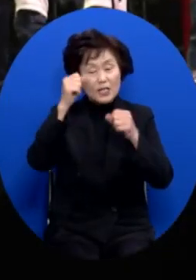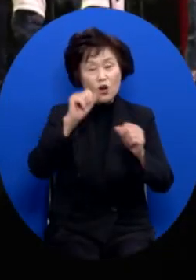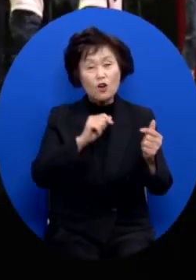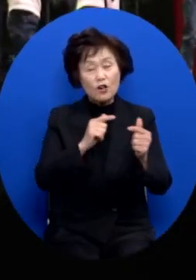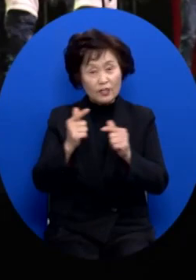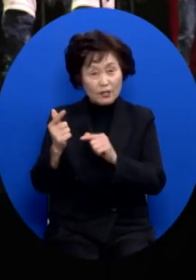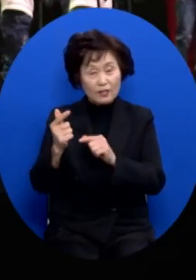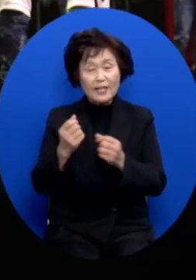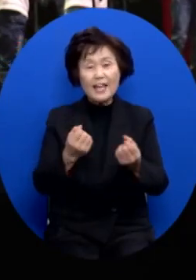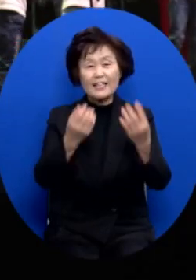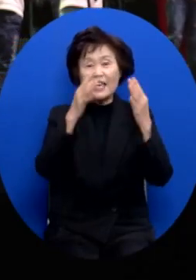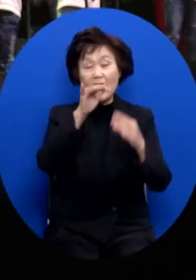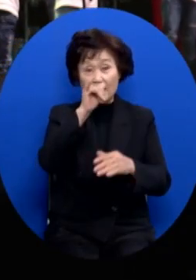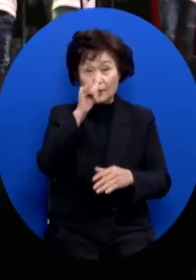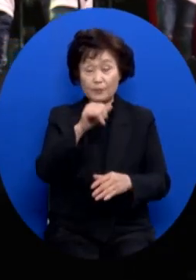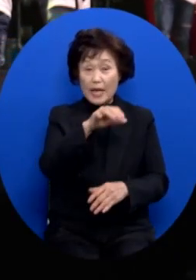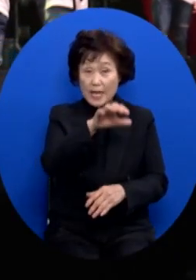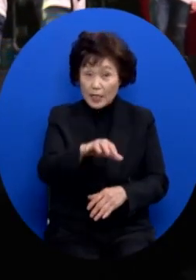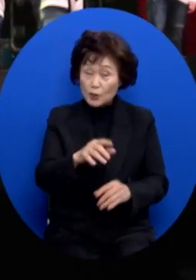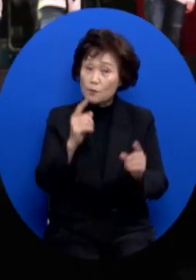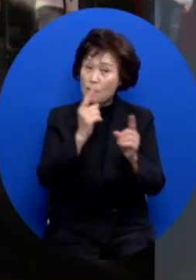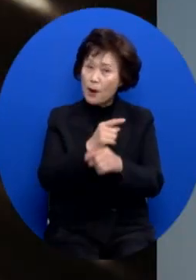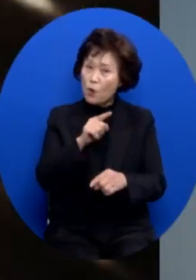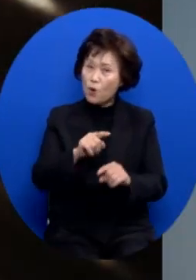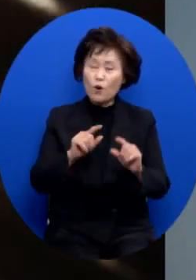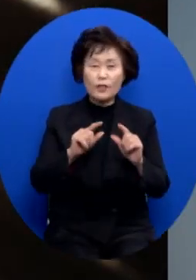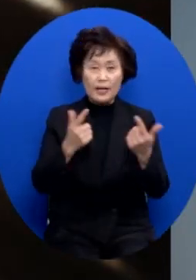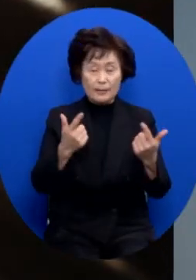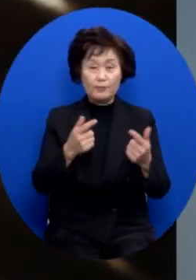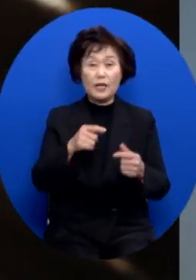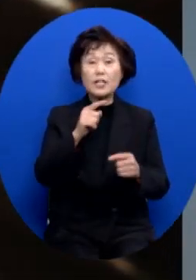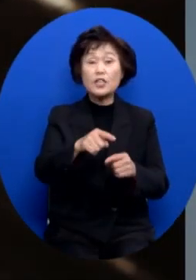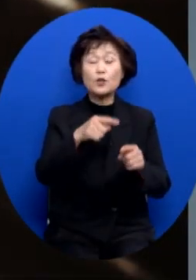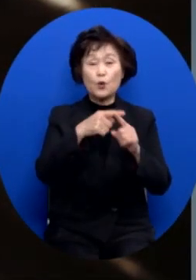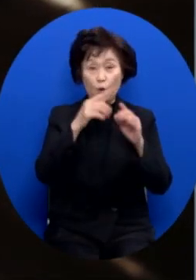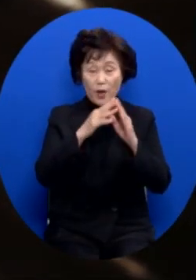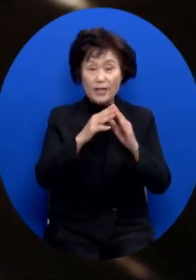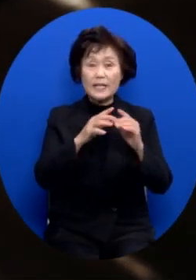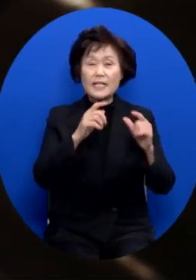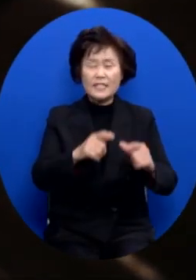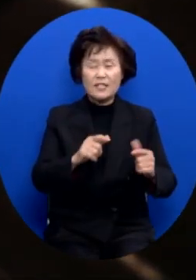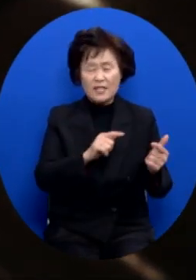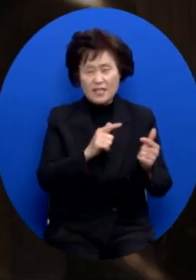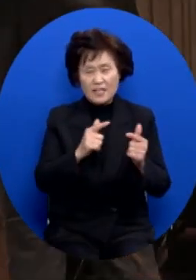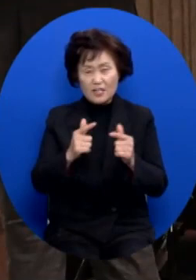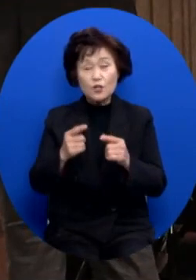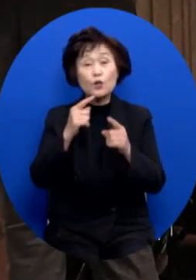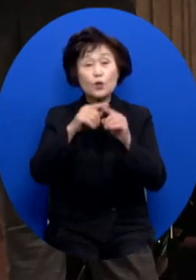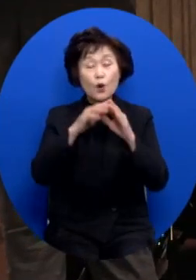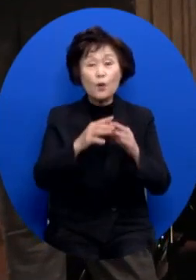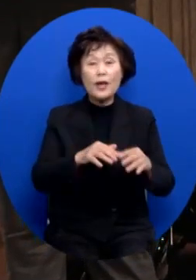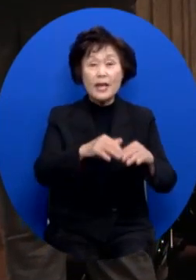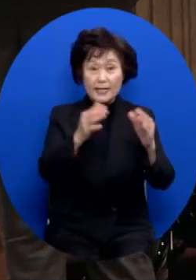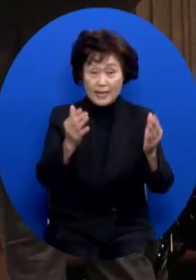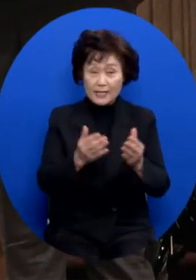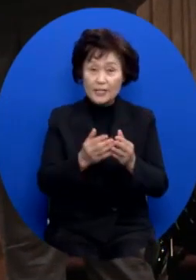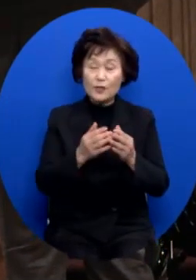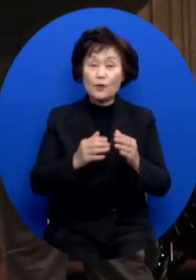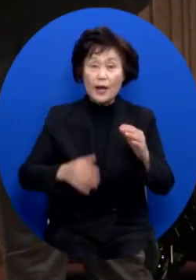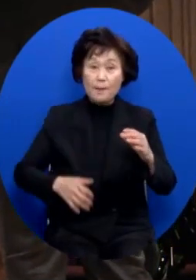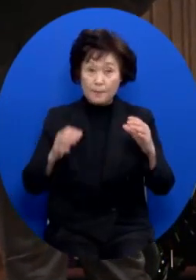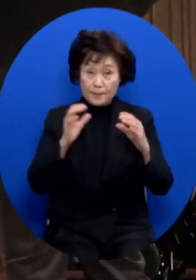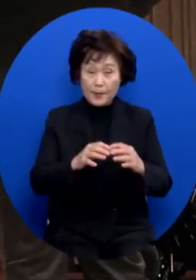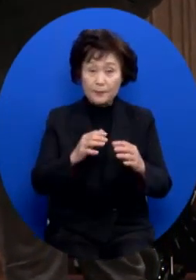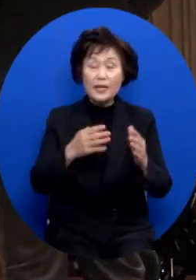있습니다. 공간만 바꾼 건 아닙니다. 성음교회는 지역 여러 교회 단체들과 협력해